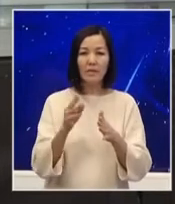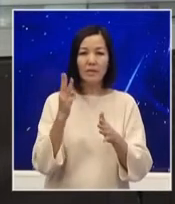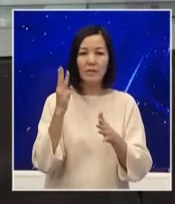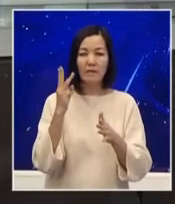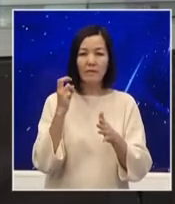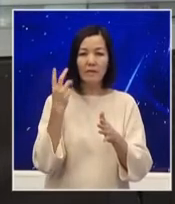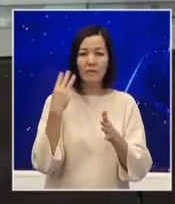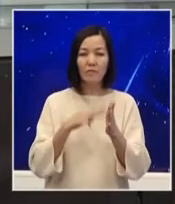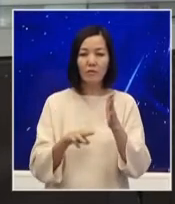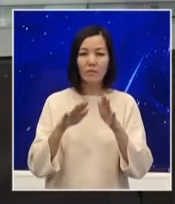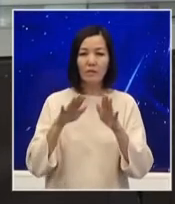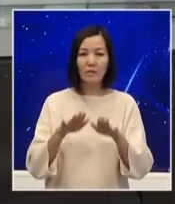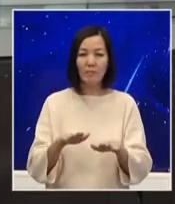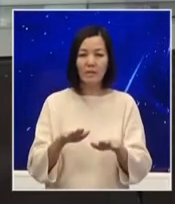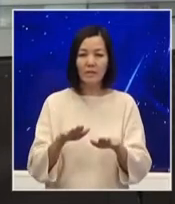5280 коек,